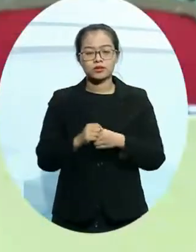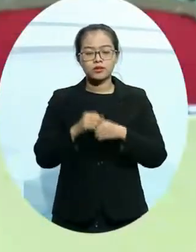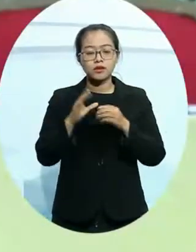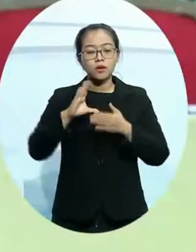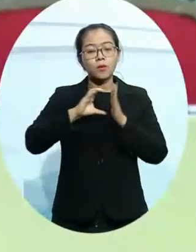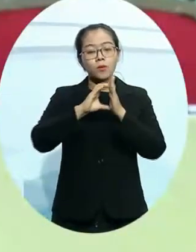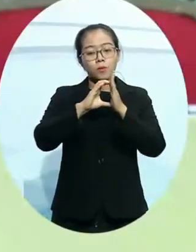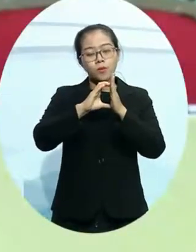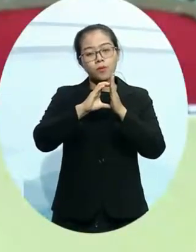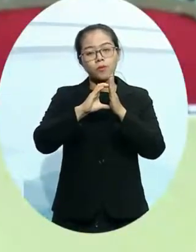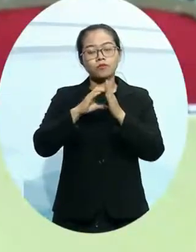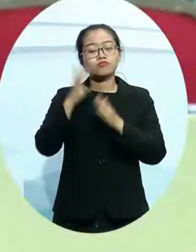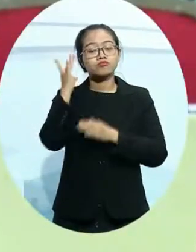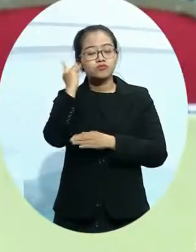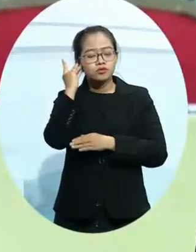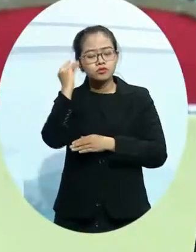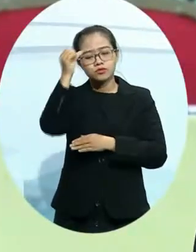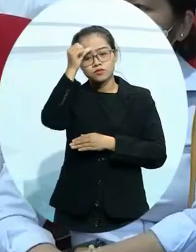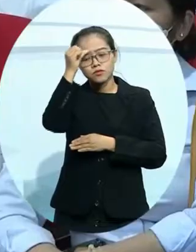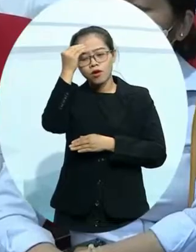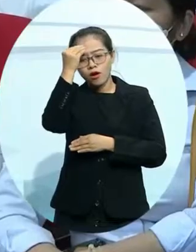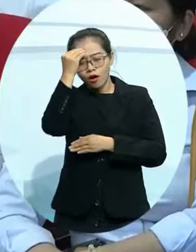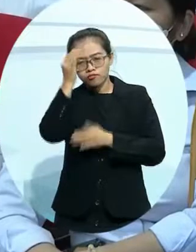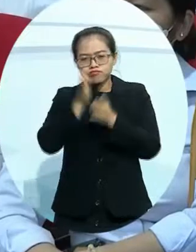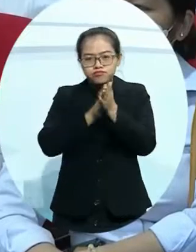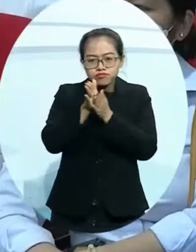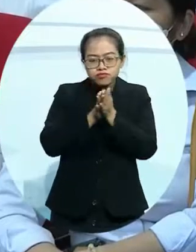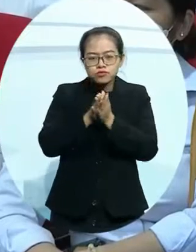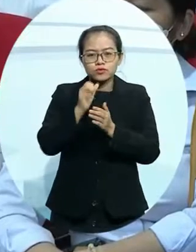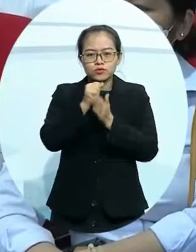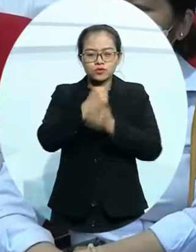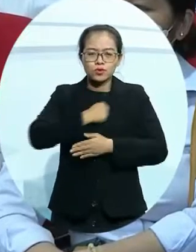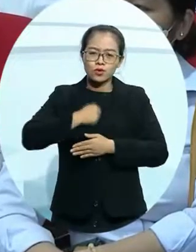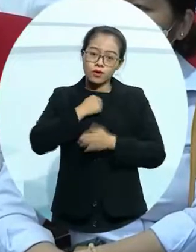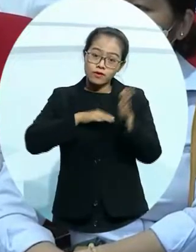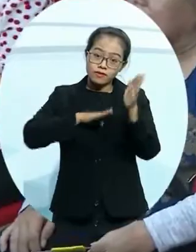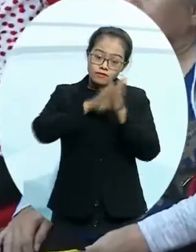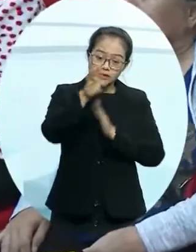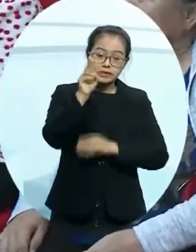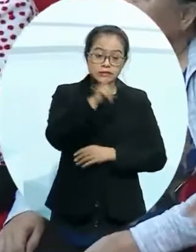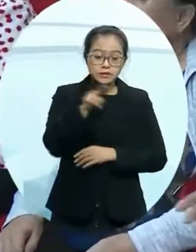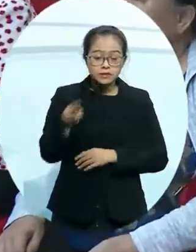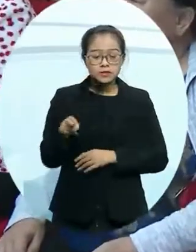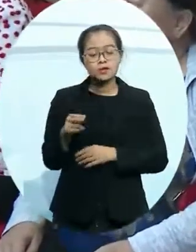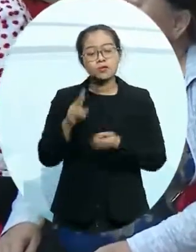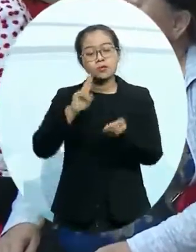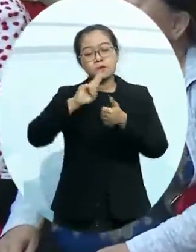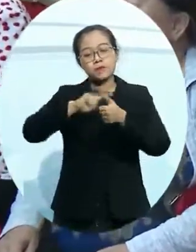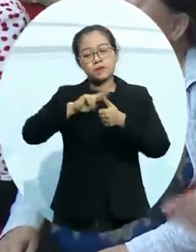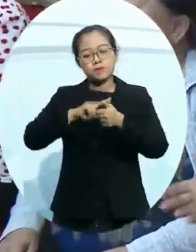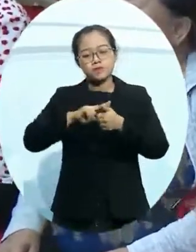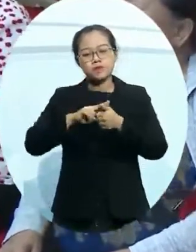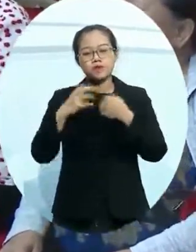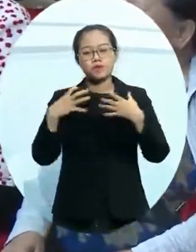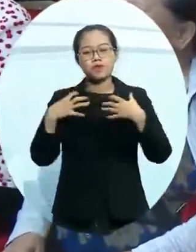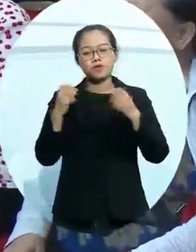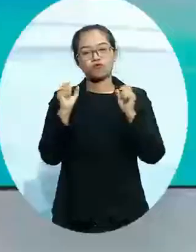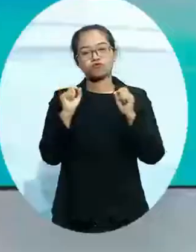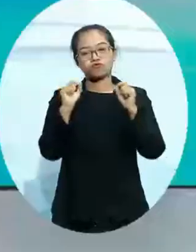vì COVID-19 hiếu học vượt khó và một số hoạt động chăm lo nữ bệnh nhân ung thư vú, trẻ em bị bệnh hiểm nghèo.